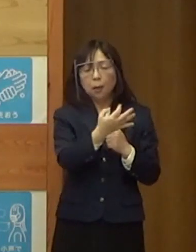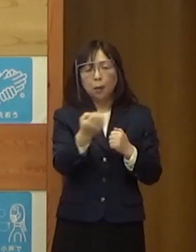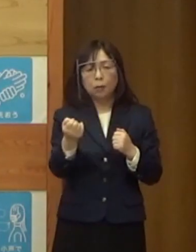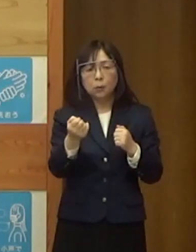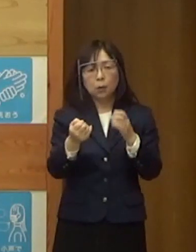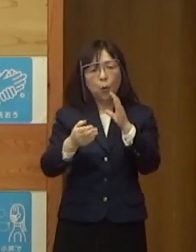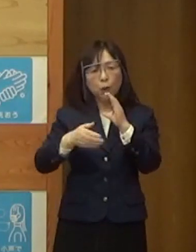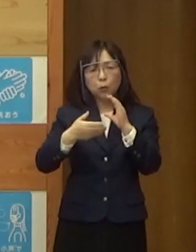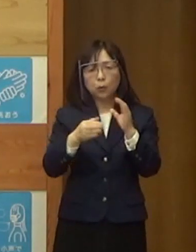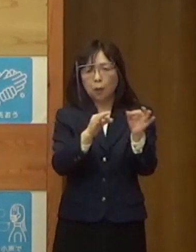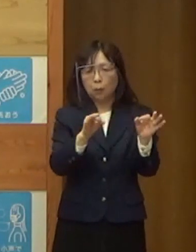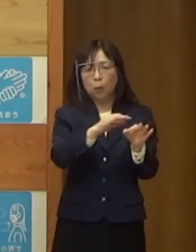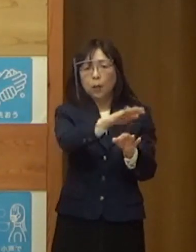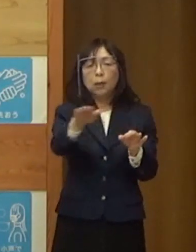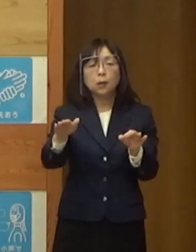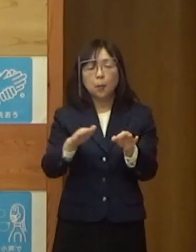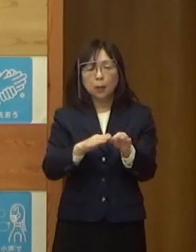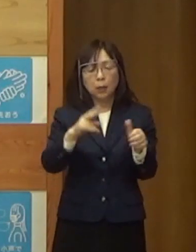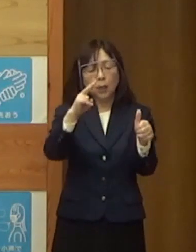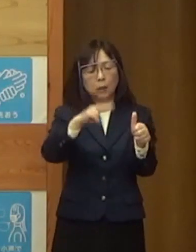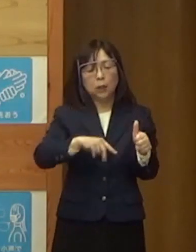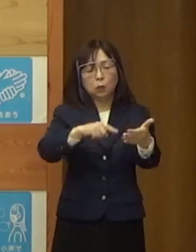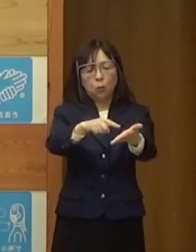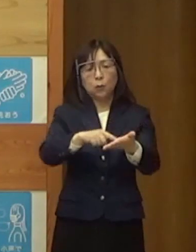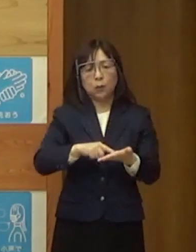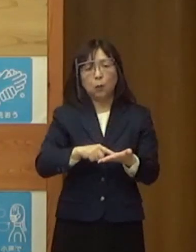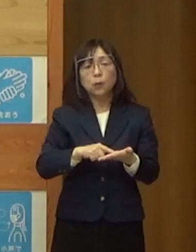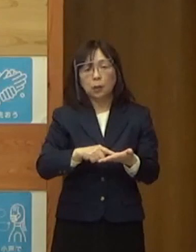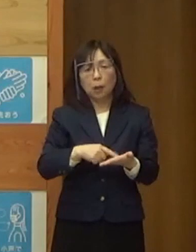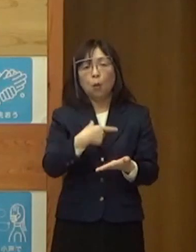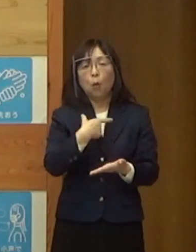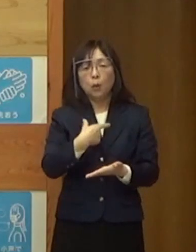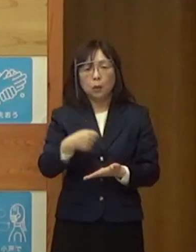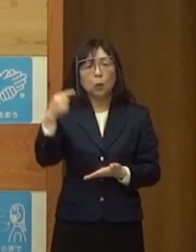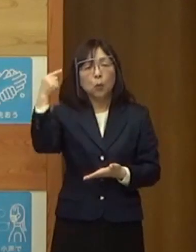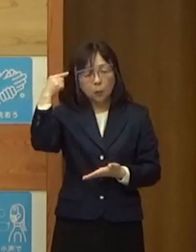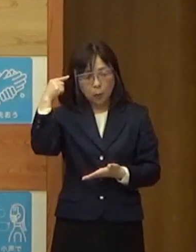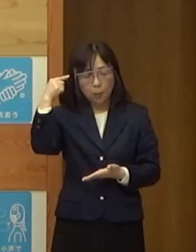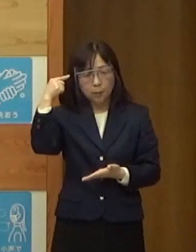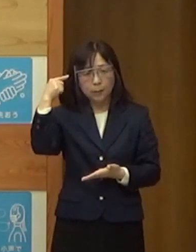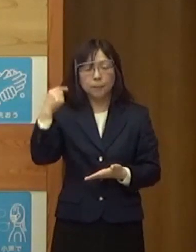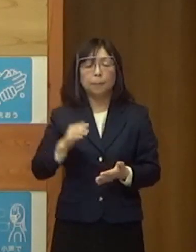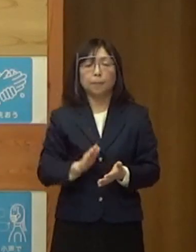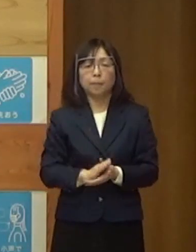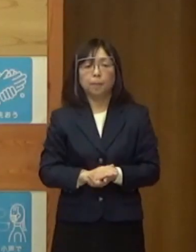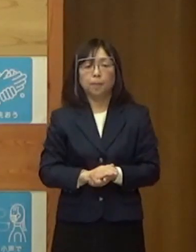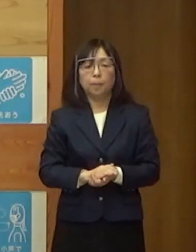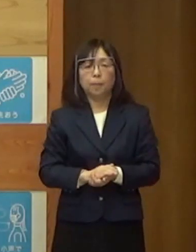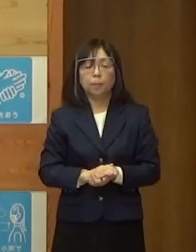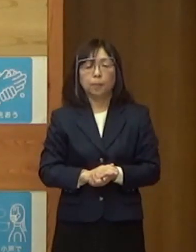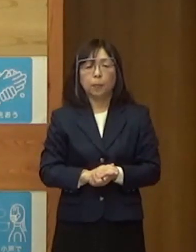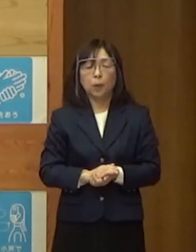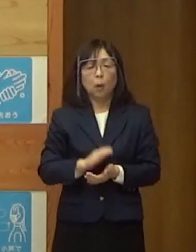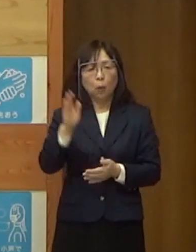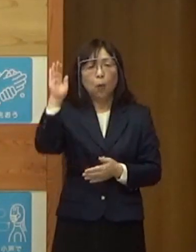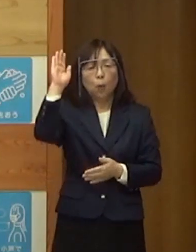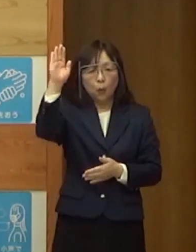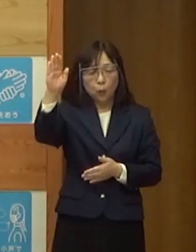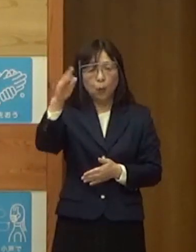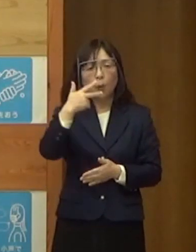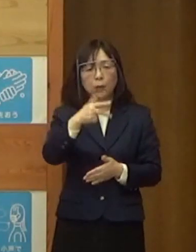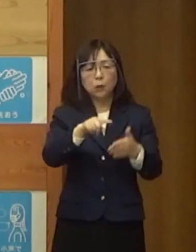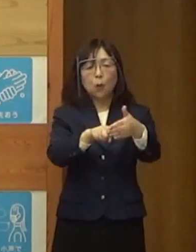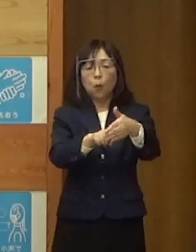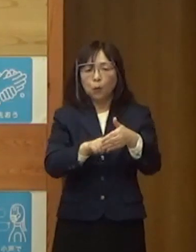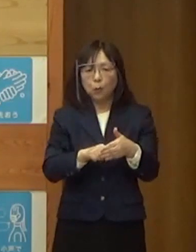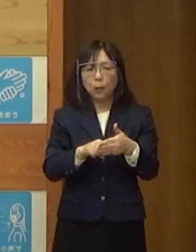の飲食店の方々に認証申請をしていただければと思います。道では今後とも市